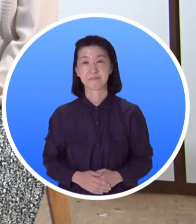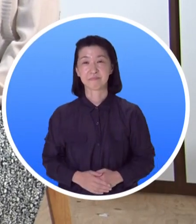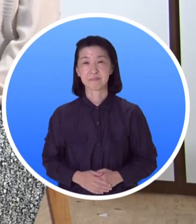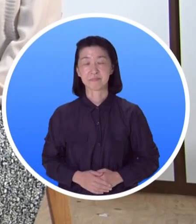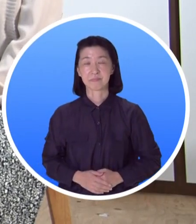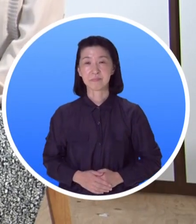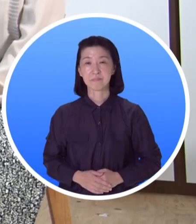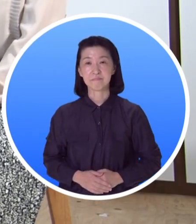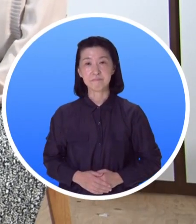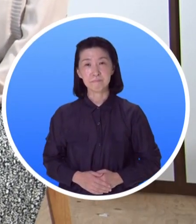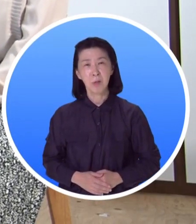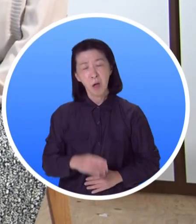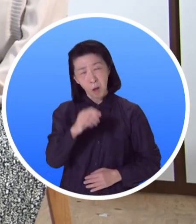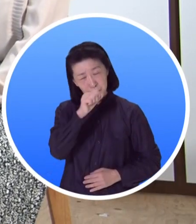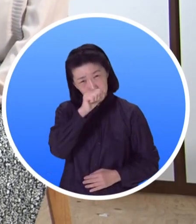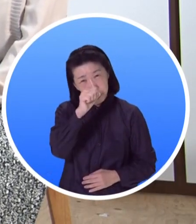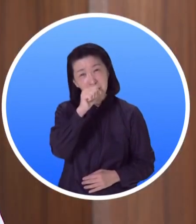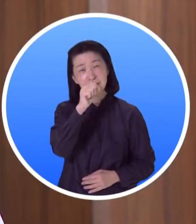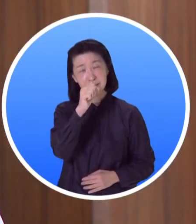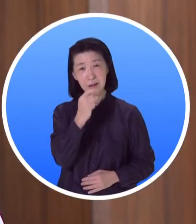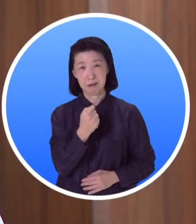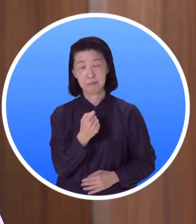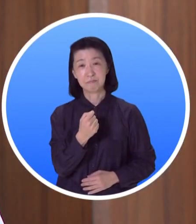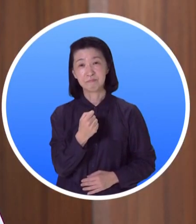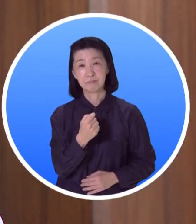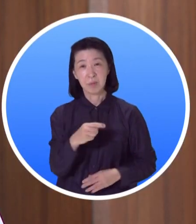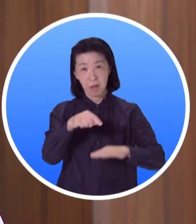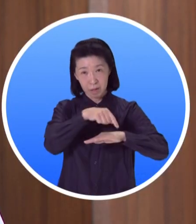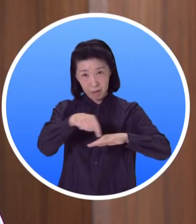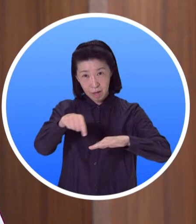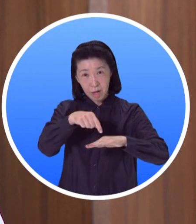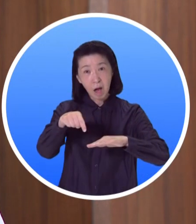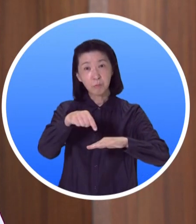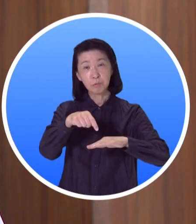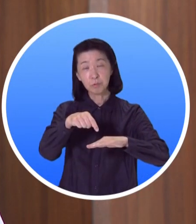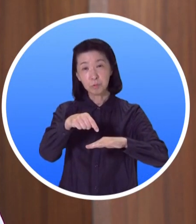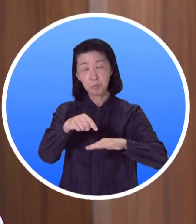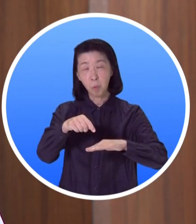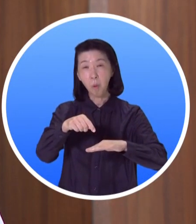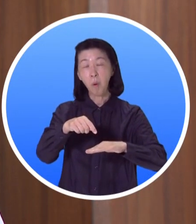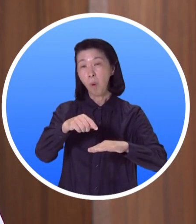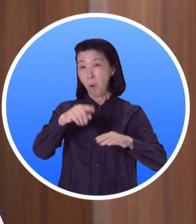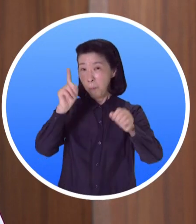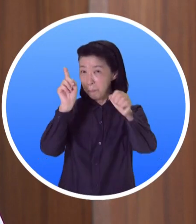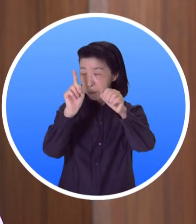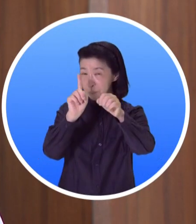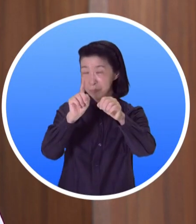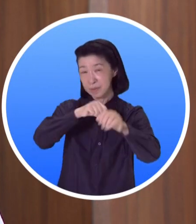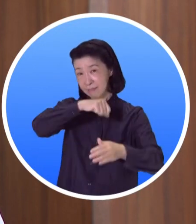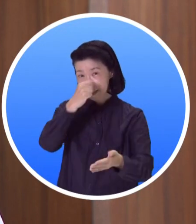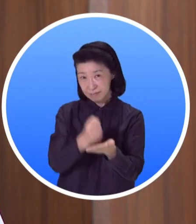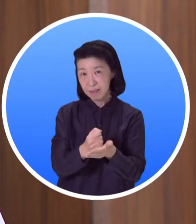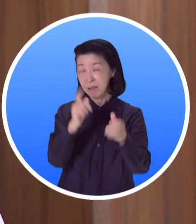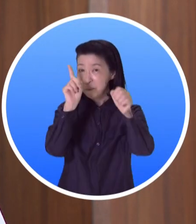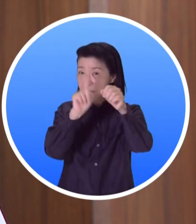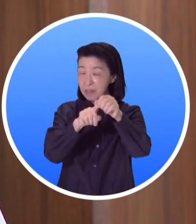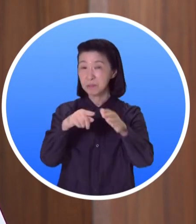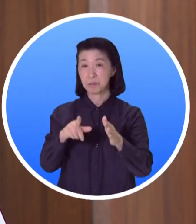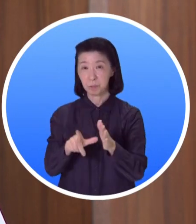か？ すごく良かったです。この計画をより現実にこう達成していく中